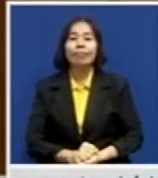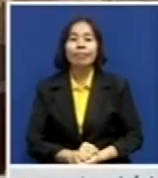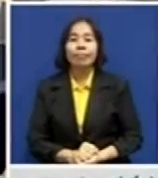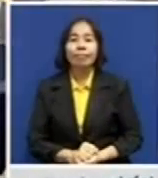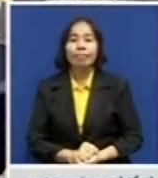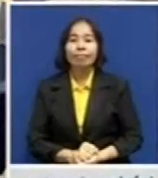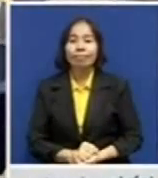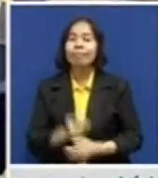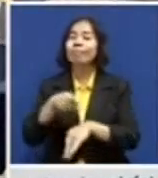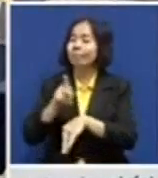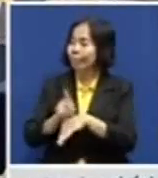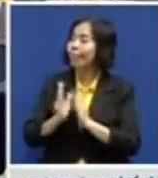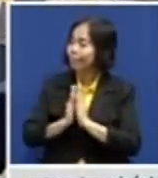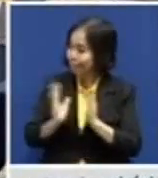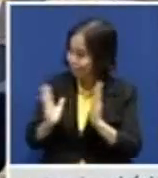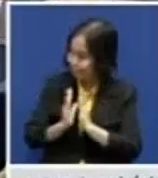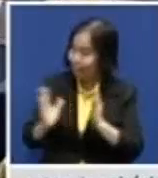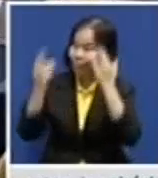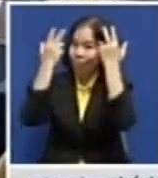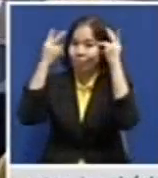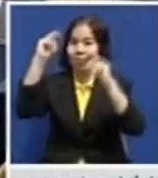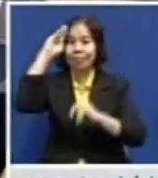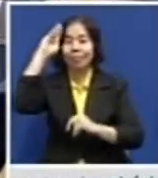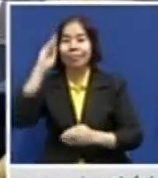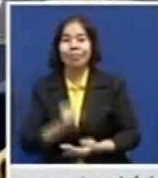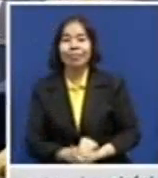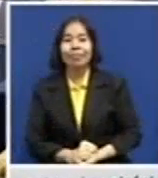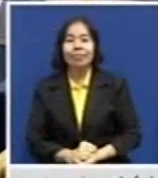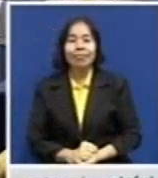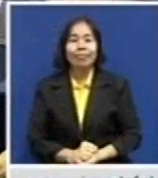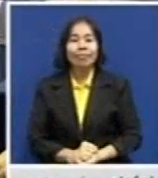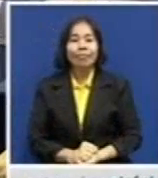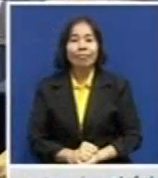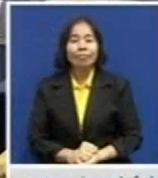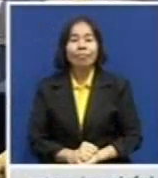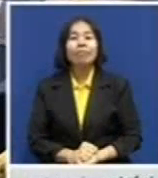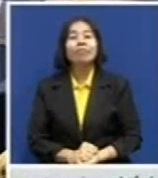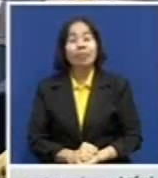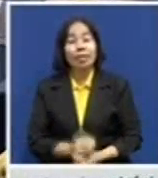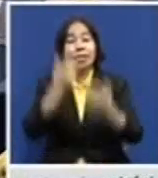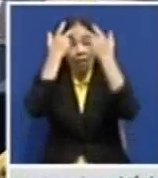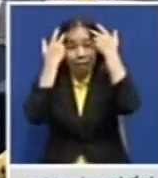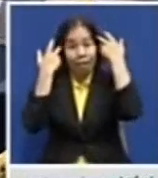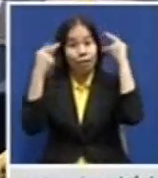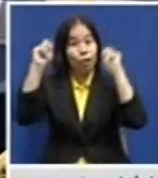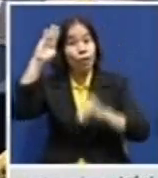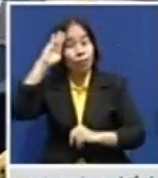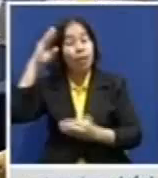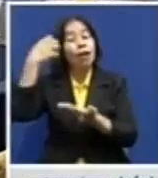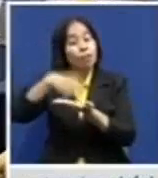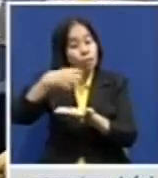ขอบคุณครับท่านนายกครับเมื่อท่านนายกรัฐมนตรีได้แถลงนโยบายไปต